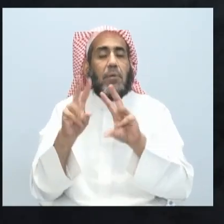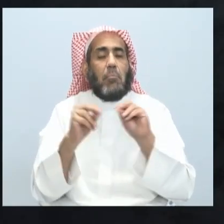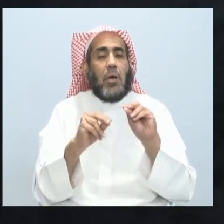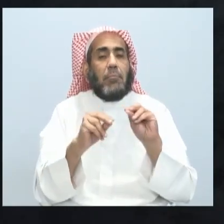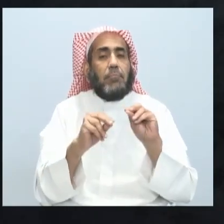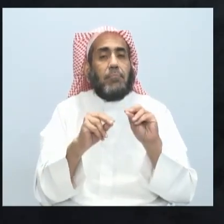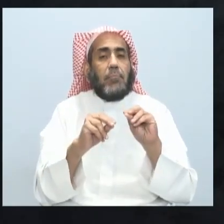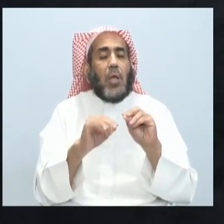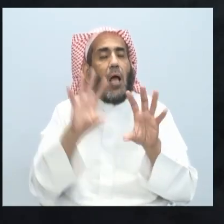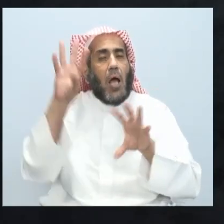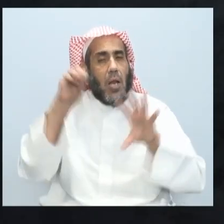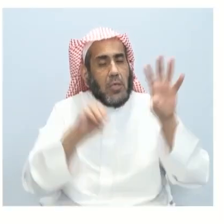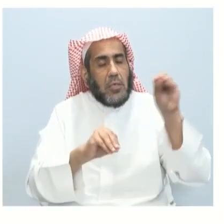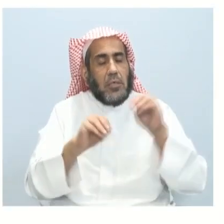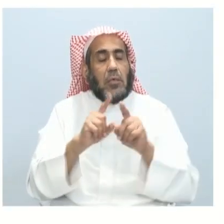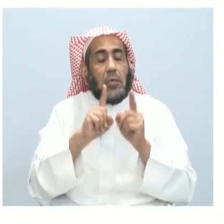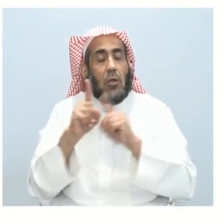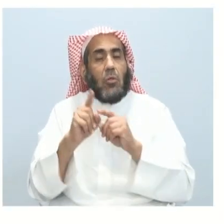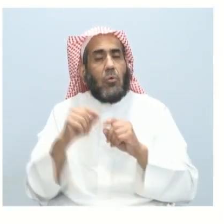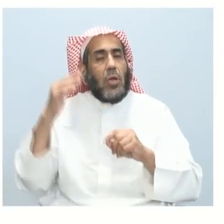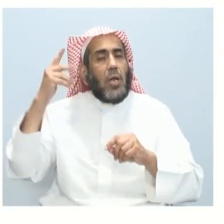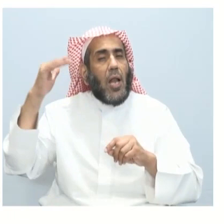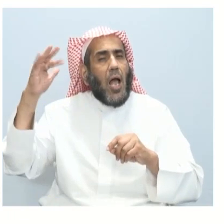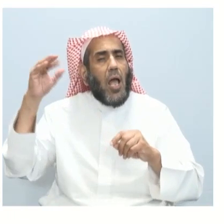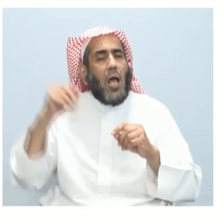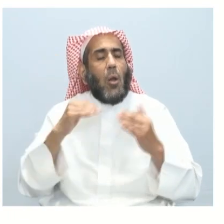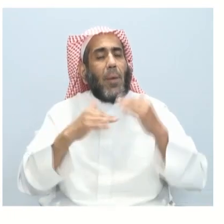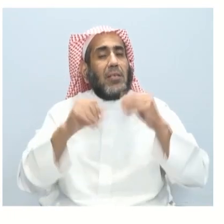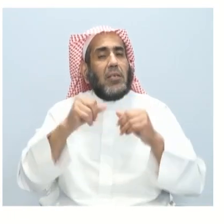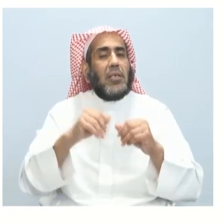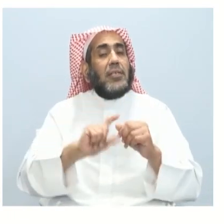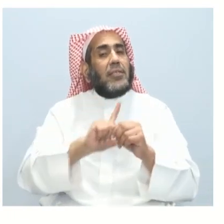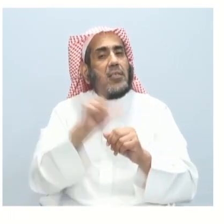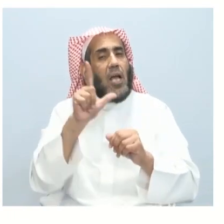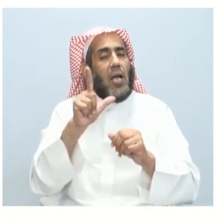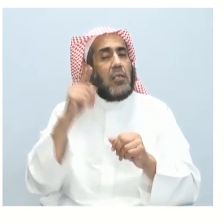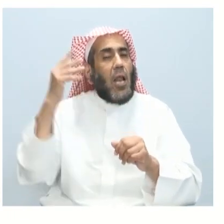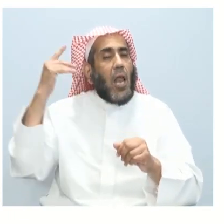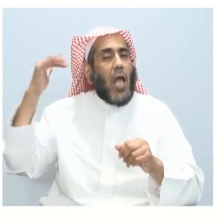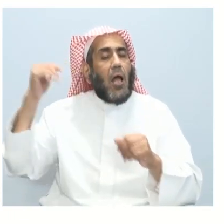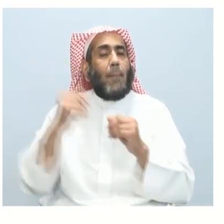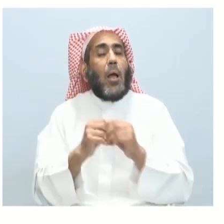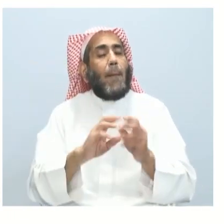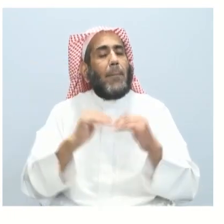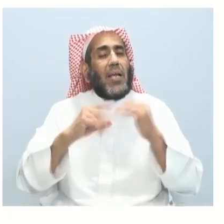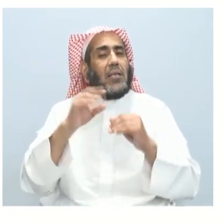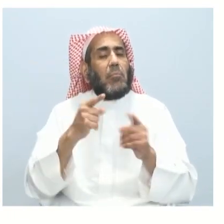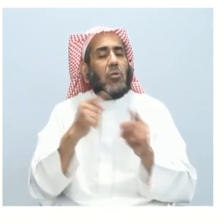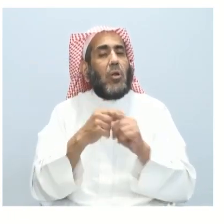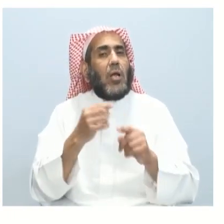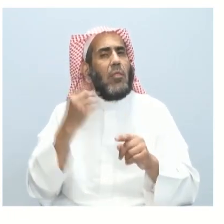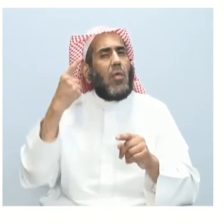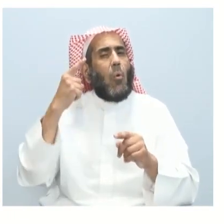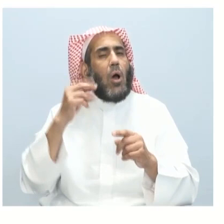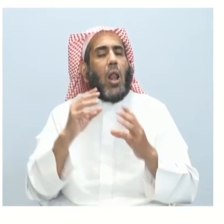بعض القصص يذكر ذلك ننظر ال الخيال او ننقد في مقاييس نقد الخيال صحه الخيال طبعا مقياس صحه هنا مرده الى الذوق